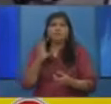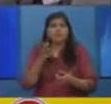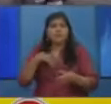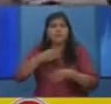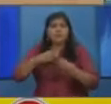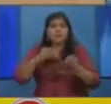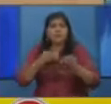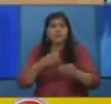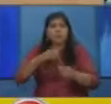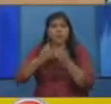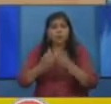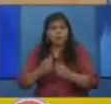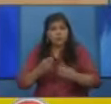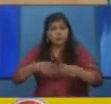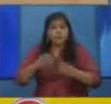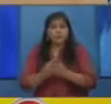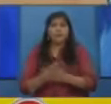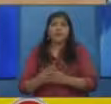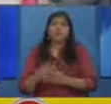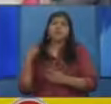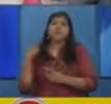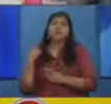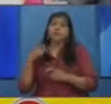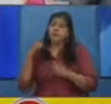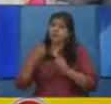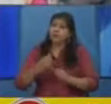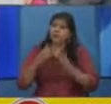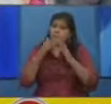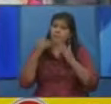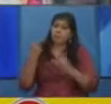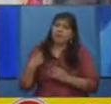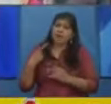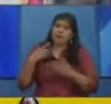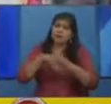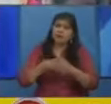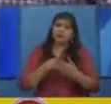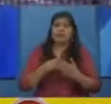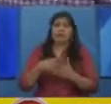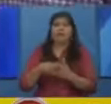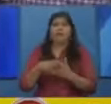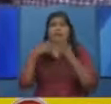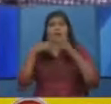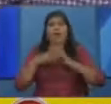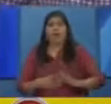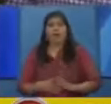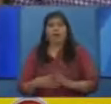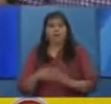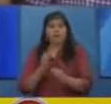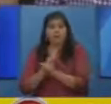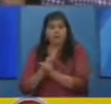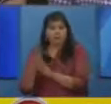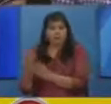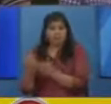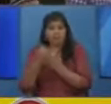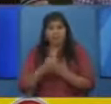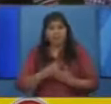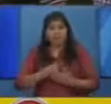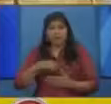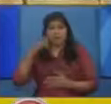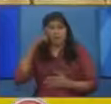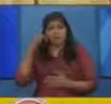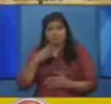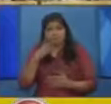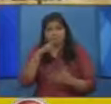दूध वाले, सिक्योरिटी गार्ड्स, इन सब का हमारे जीवन में क्या रोल है, हमने अब